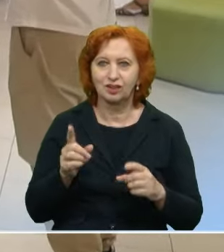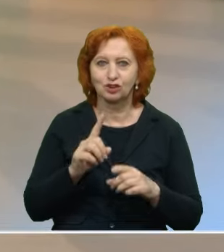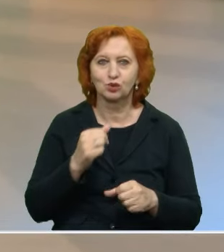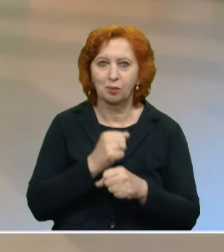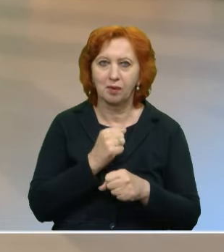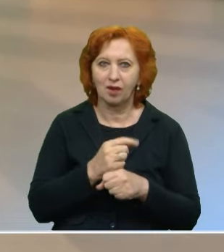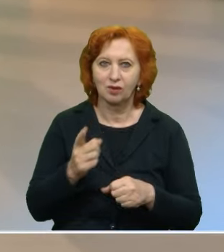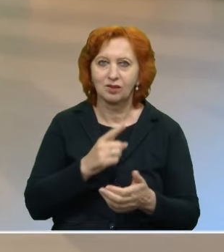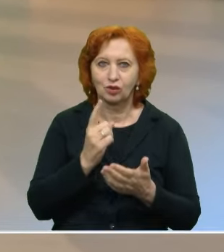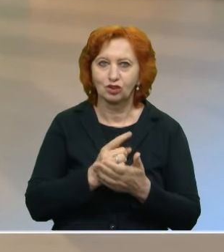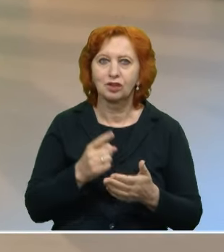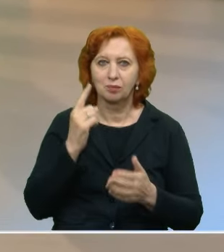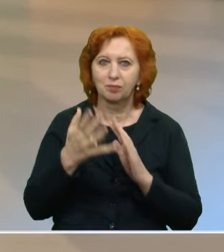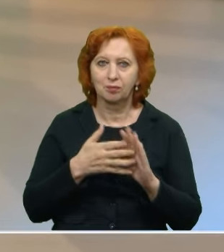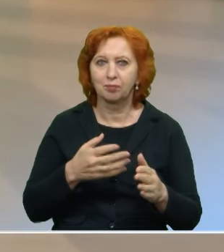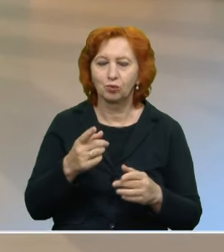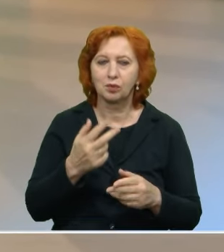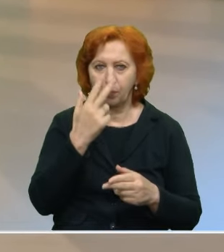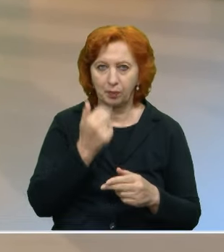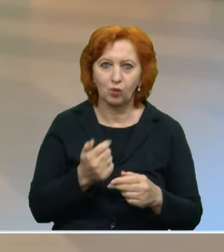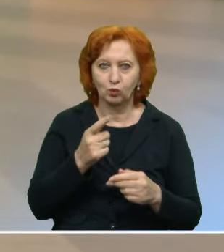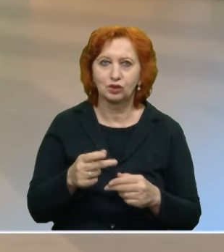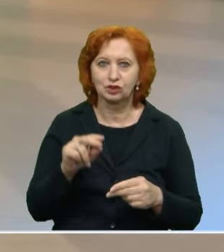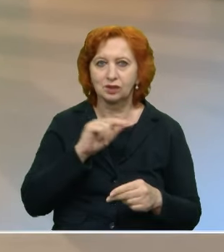Они должны в первую очередь сначала приучиться